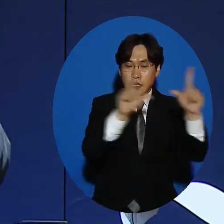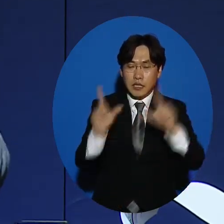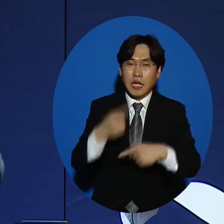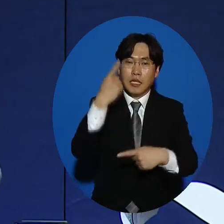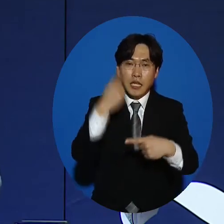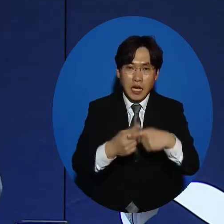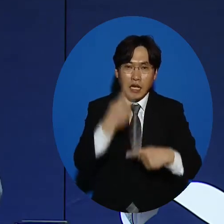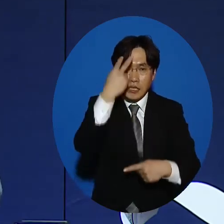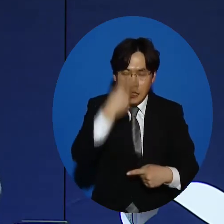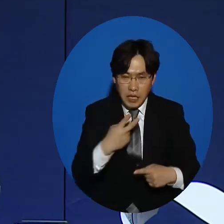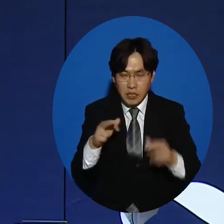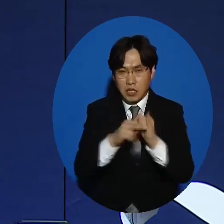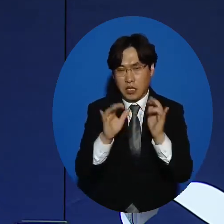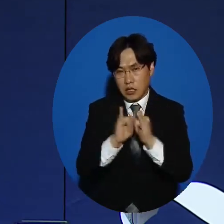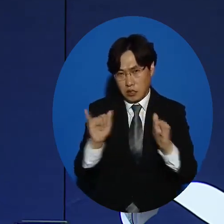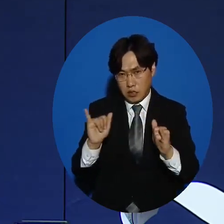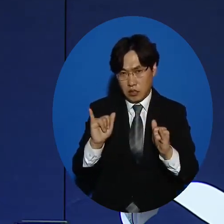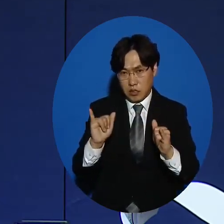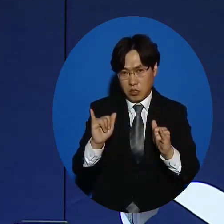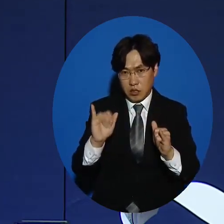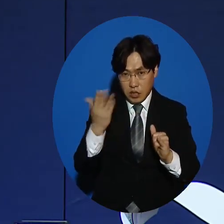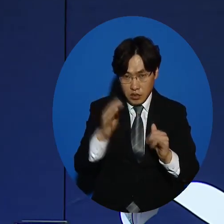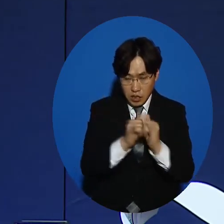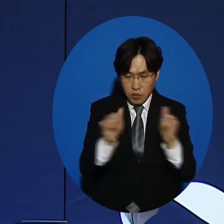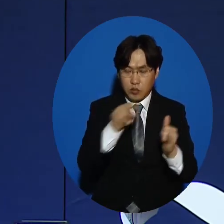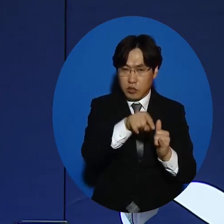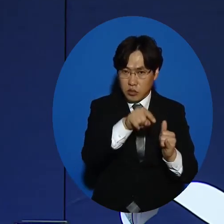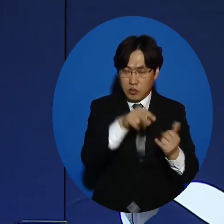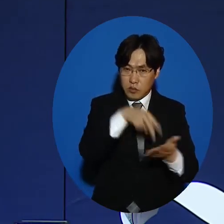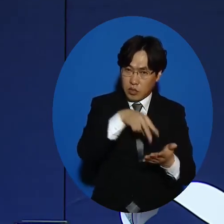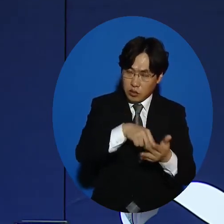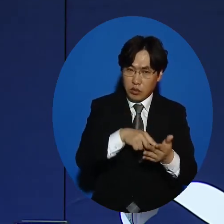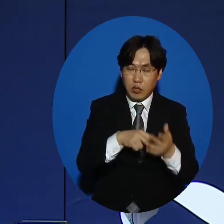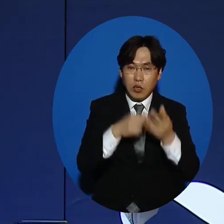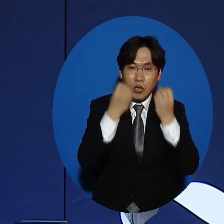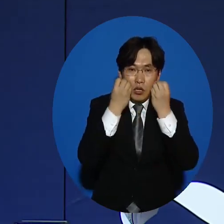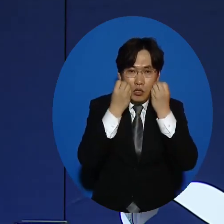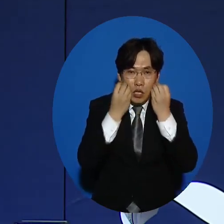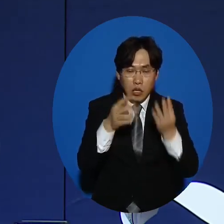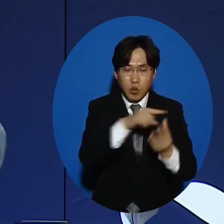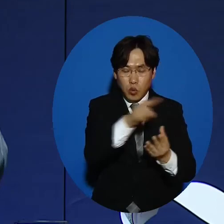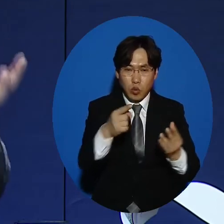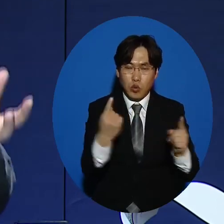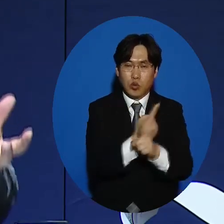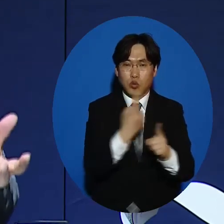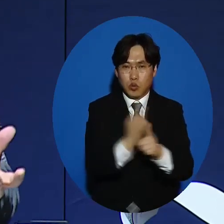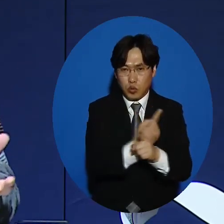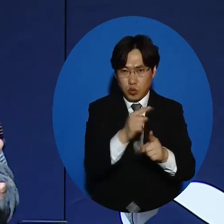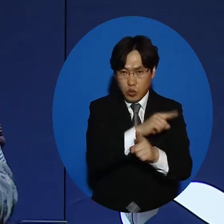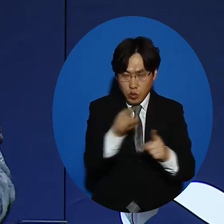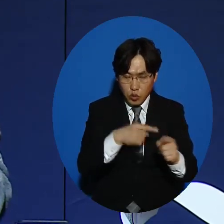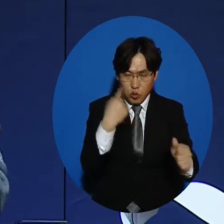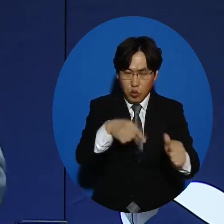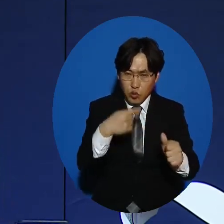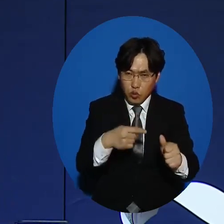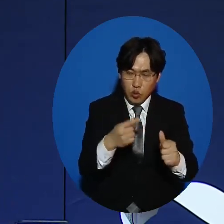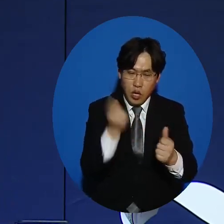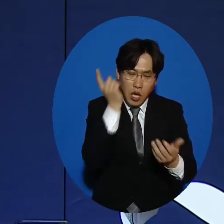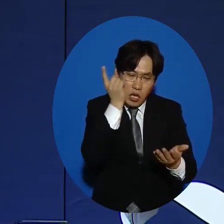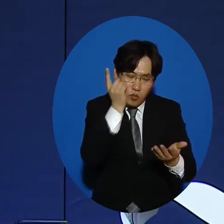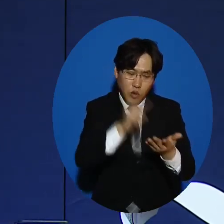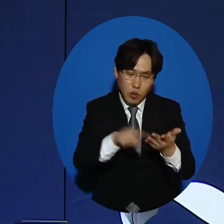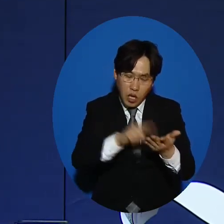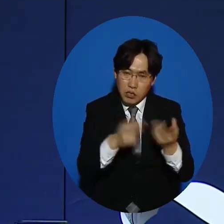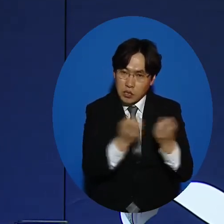또 정보에 접근하기 위한 별도의 교육들이 필요하겠죠. 시각장애인들도 스마트폰에 접근하는 방법들을 배워야